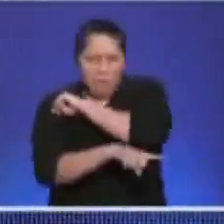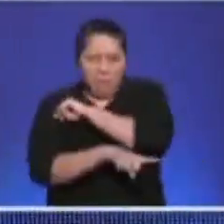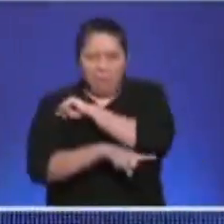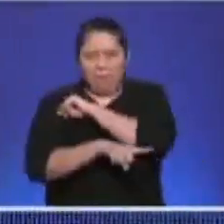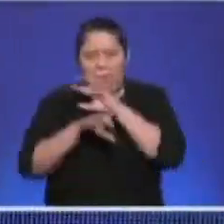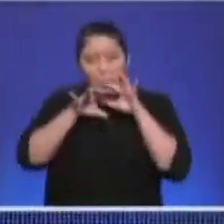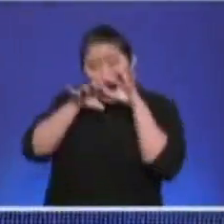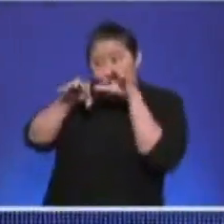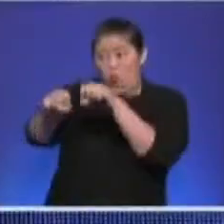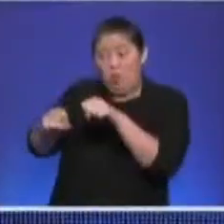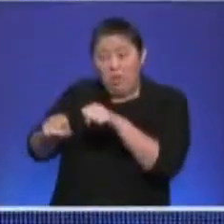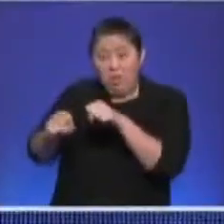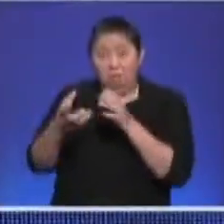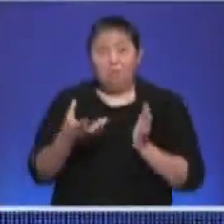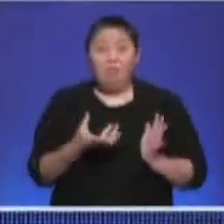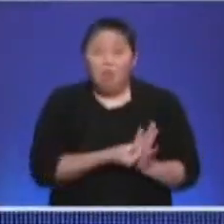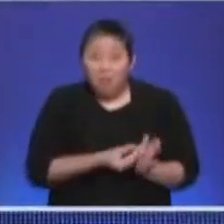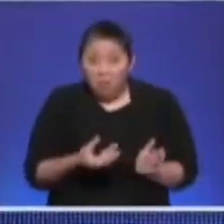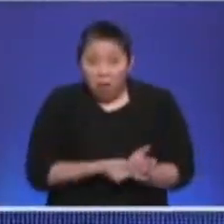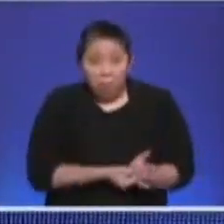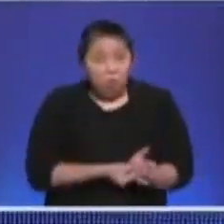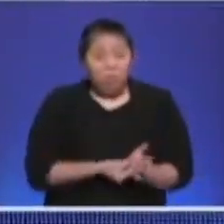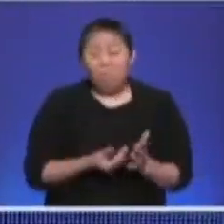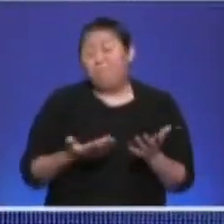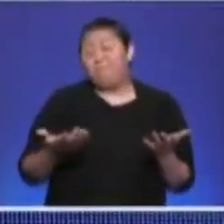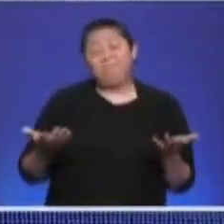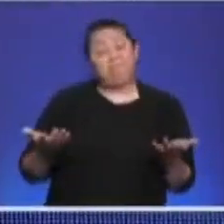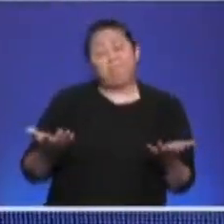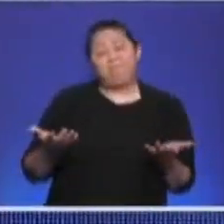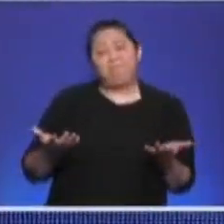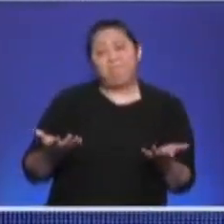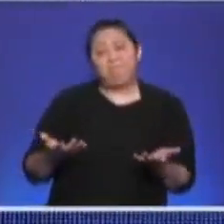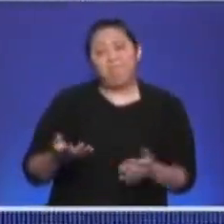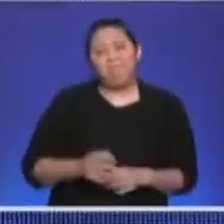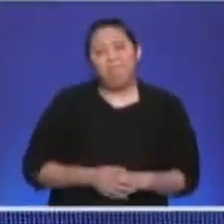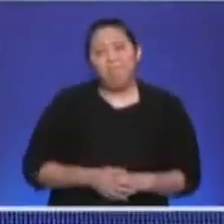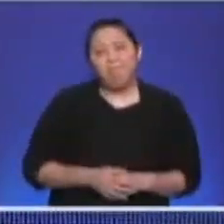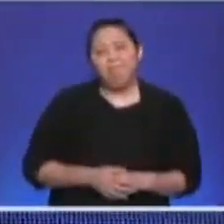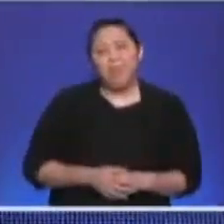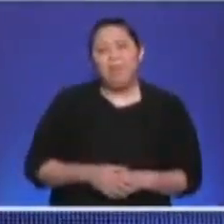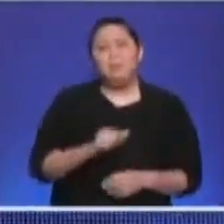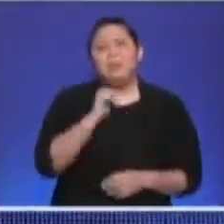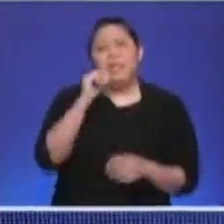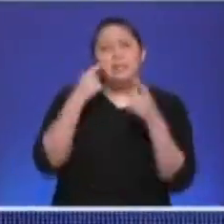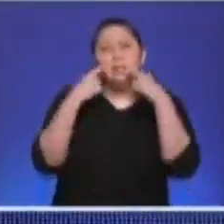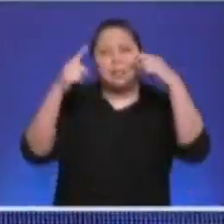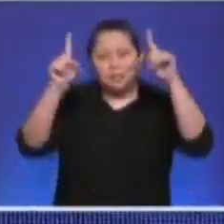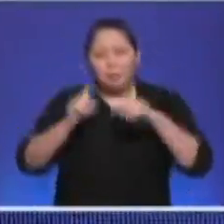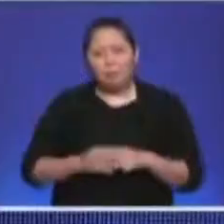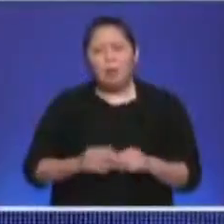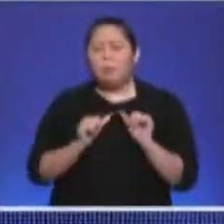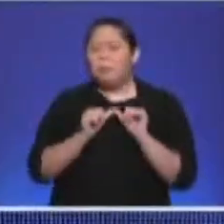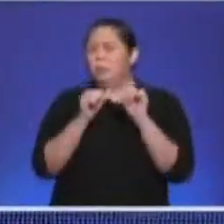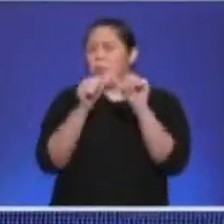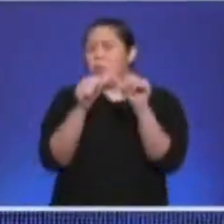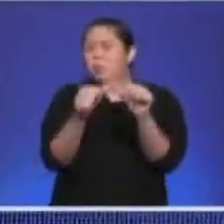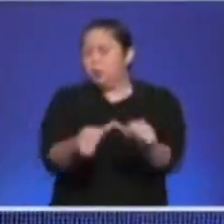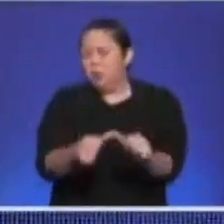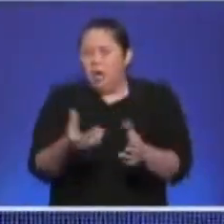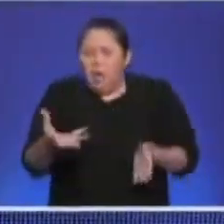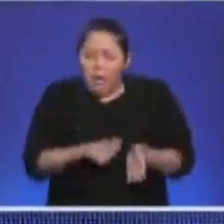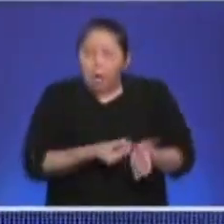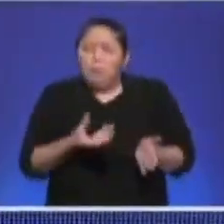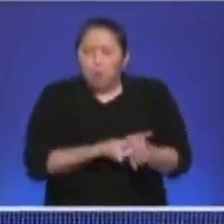no? Wala pa rin yun. Hindi pa rin mapangyayari. Magpapatuloy ang korupsyon hanggat hindi